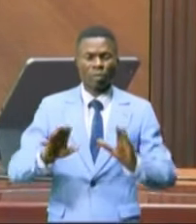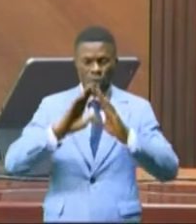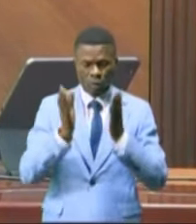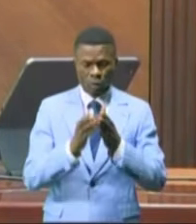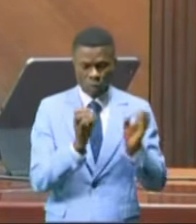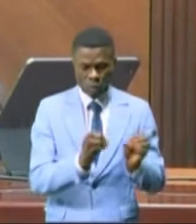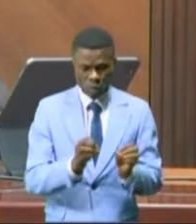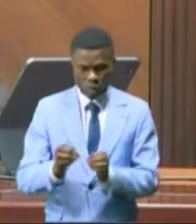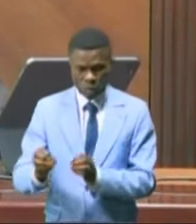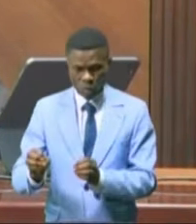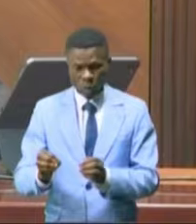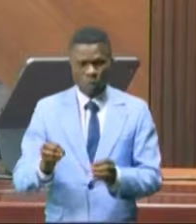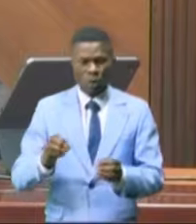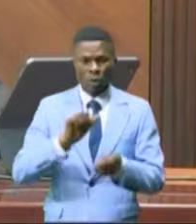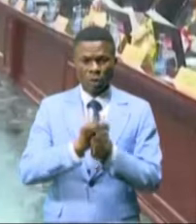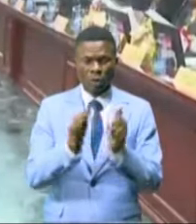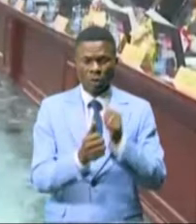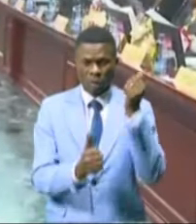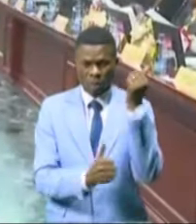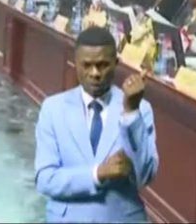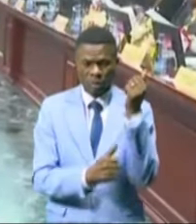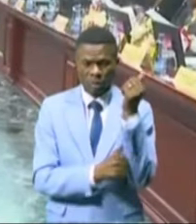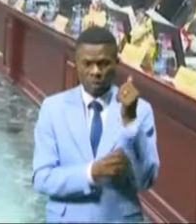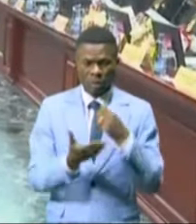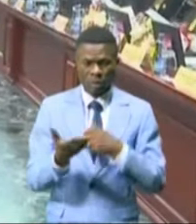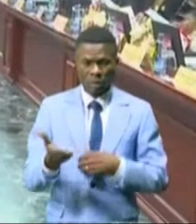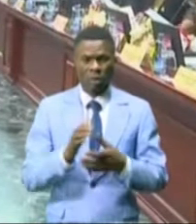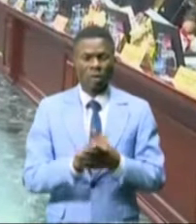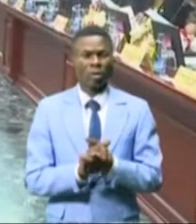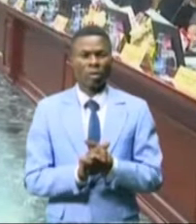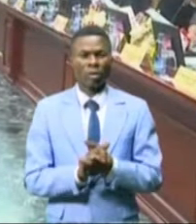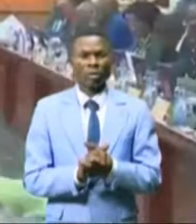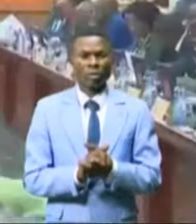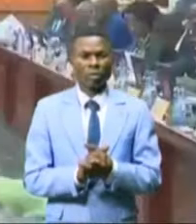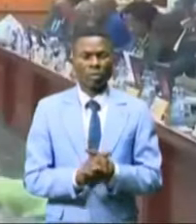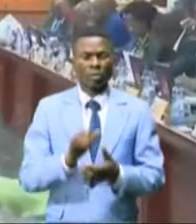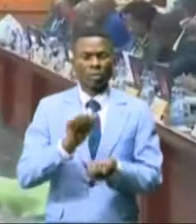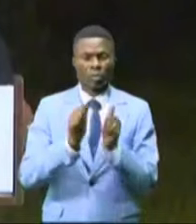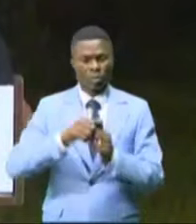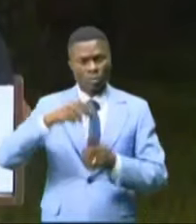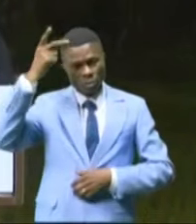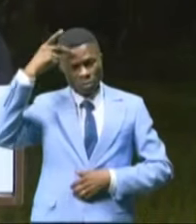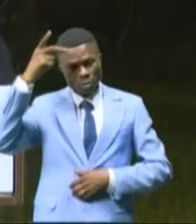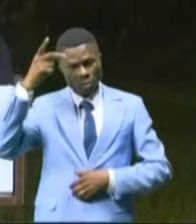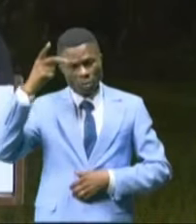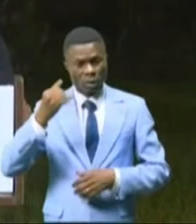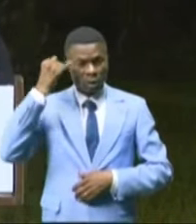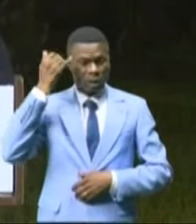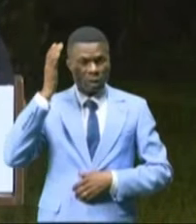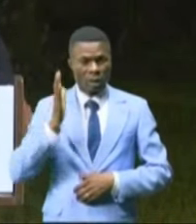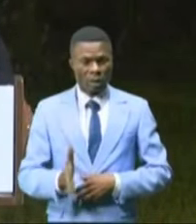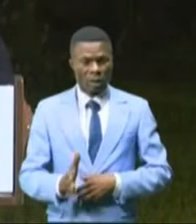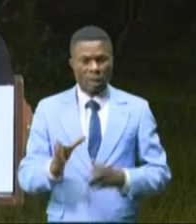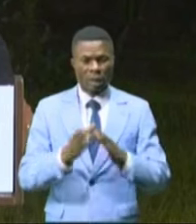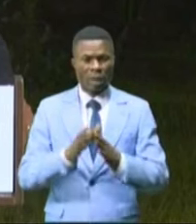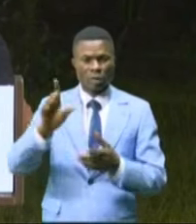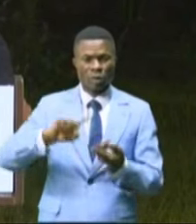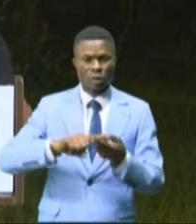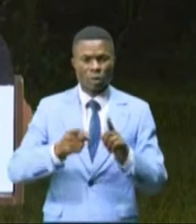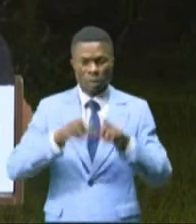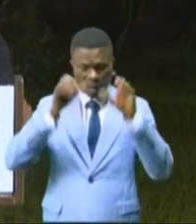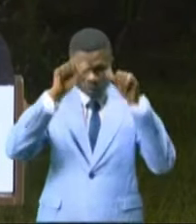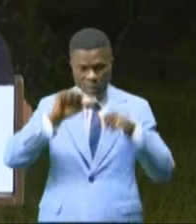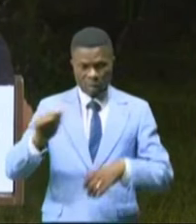du 1er au 2 mars la session annuelle du Forum d'Antalya sur la diplomatie présidée par son homologue Recep Tayyip Erdogan.